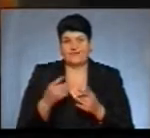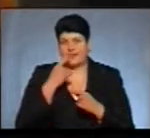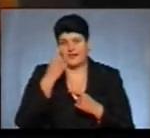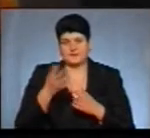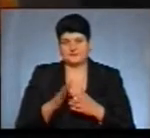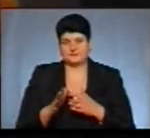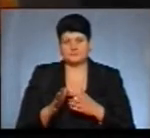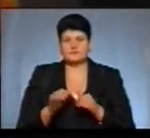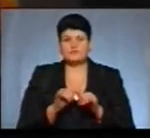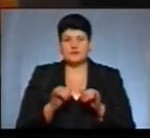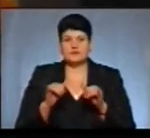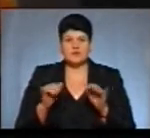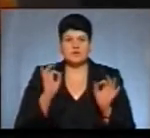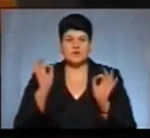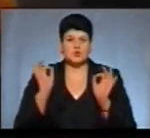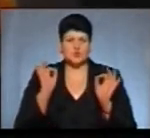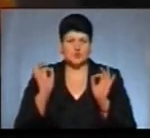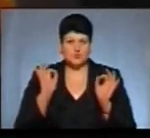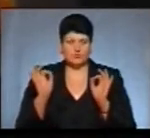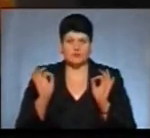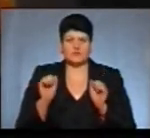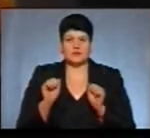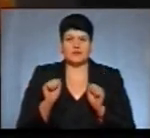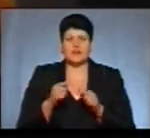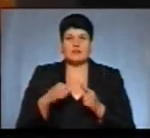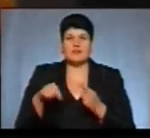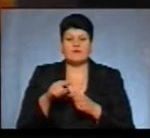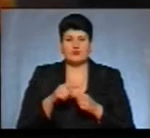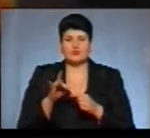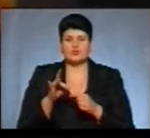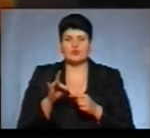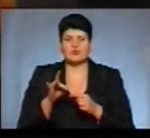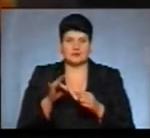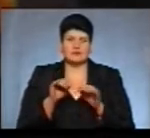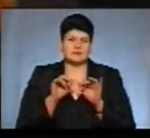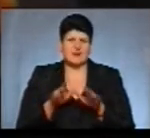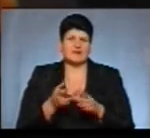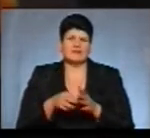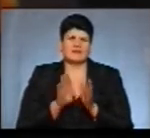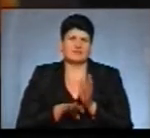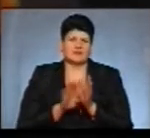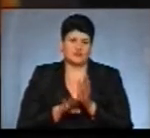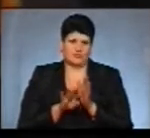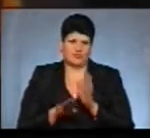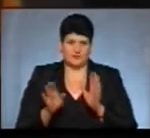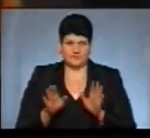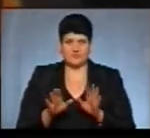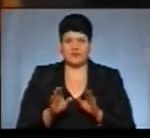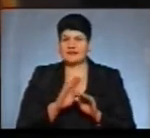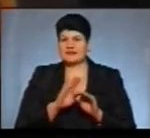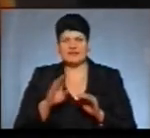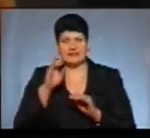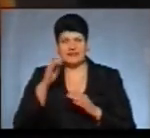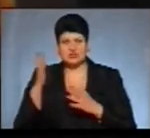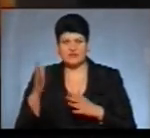недалекоглядно. Розвивається шум і ажіотаж навколо речей, які абсолютно неважливі з точки зору ні державницької,